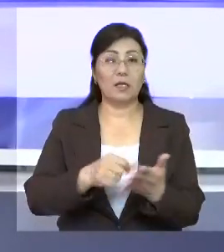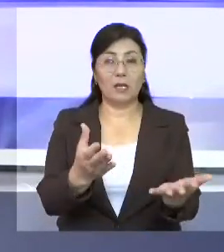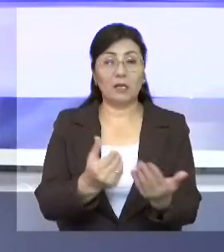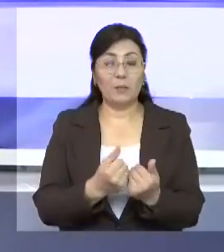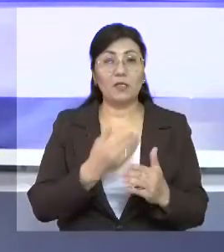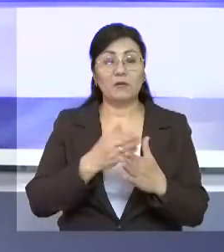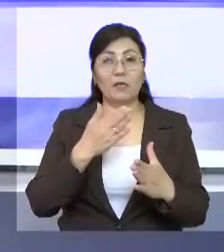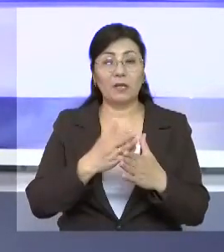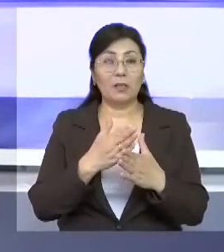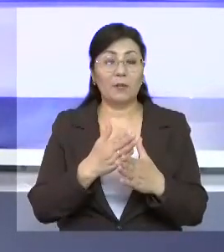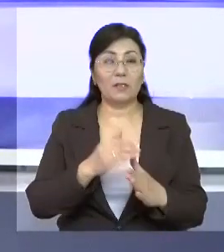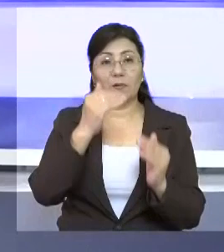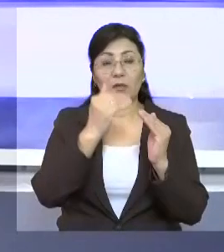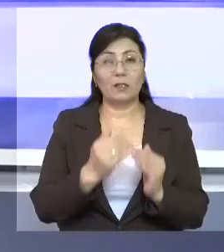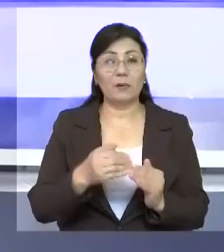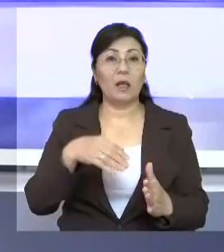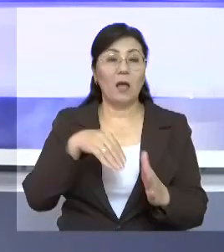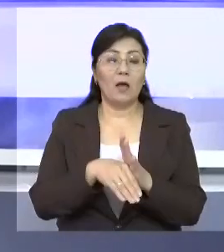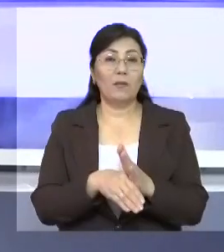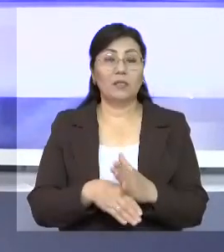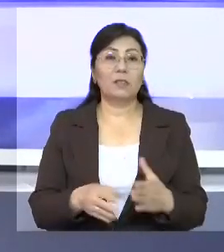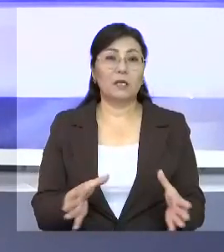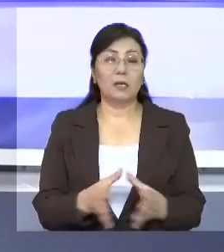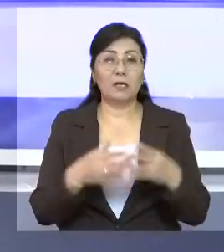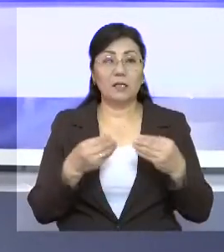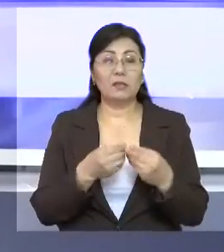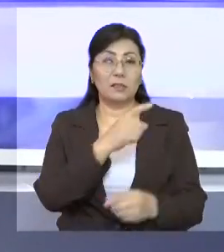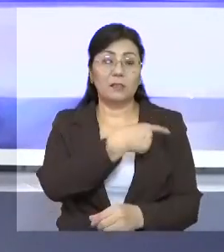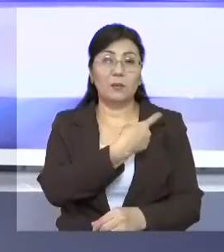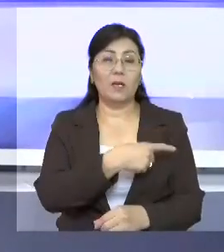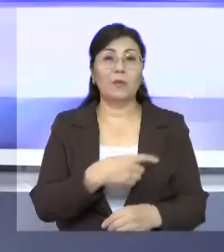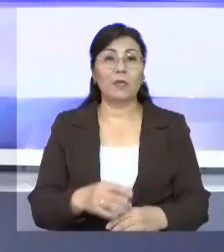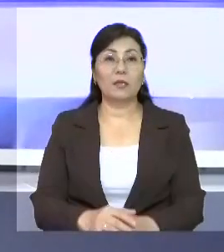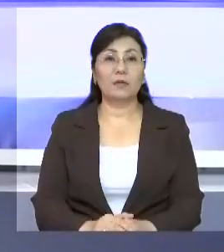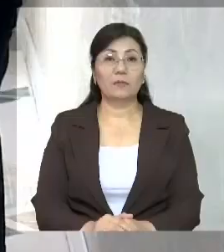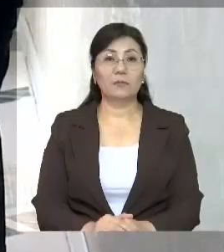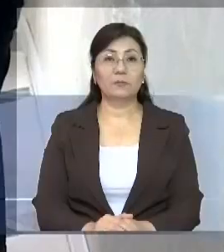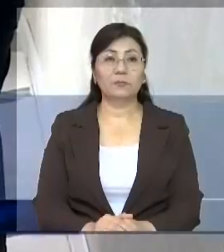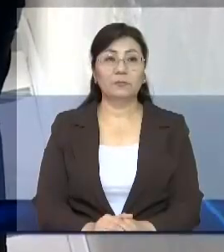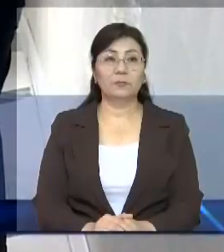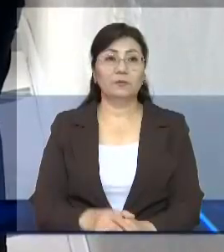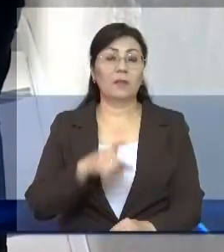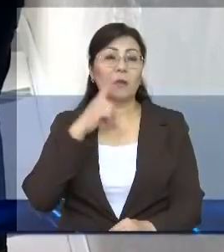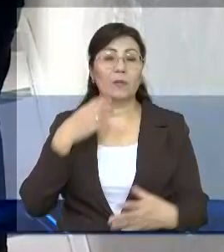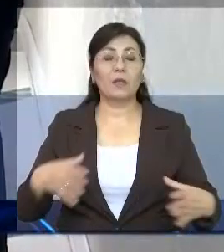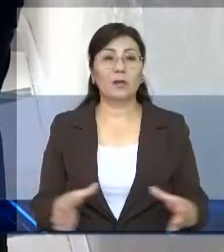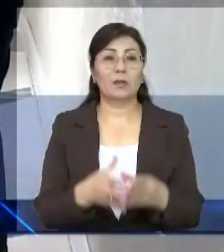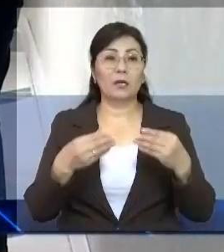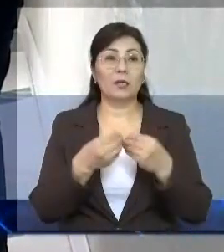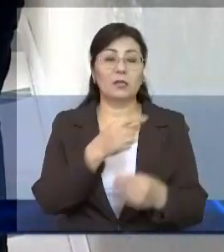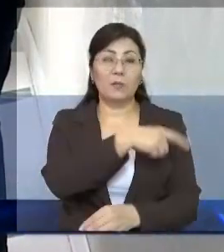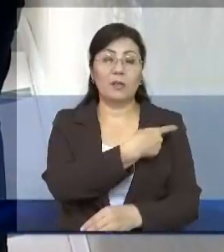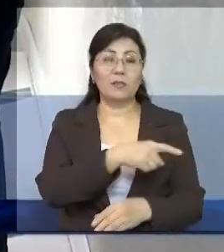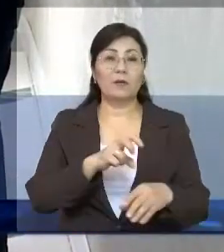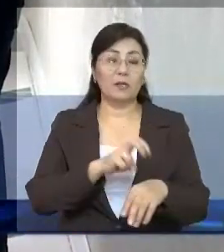низкой процентной ставке, в их числе молодая семья медиков. Подробности в следующем сюжете. Молодая семья медиков – одна